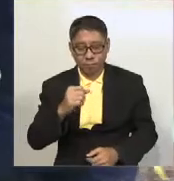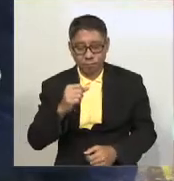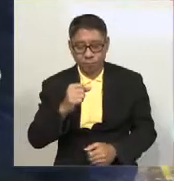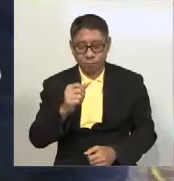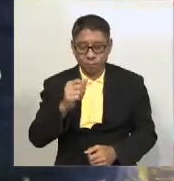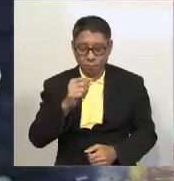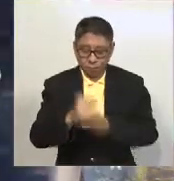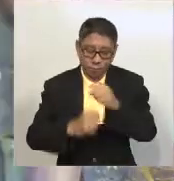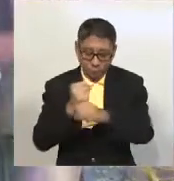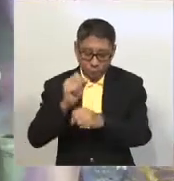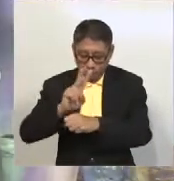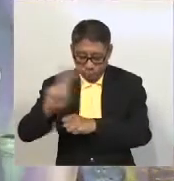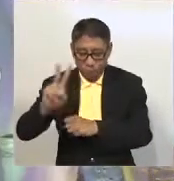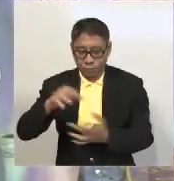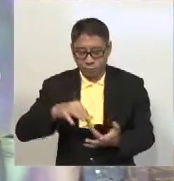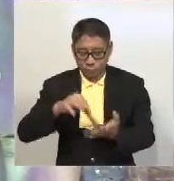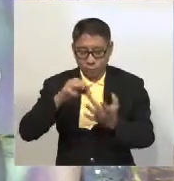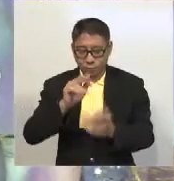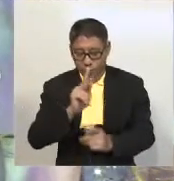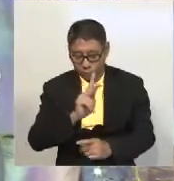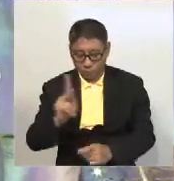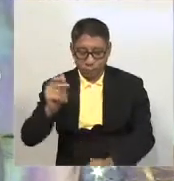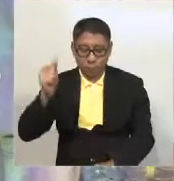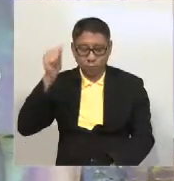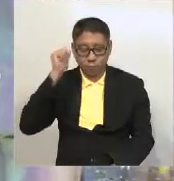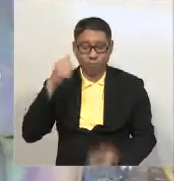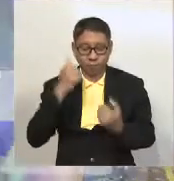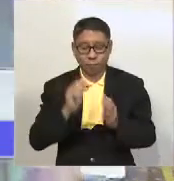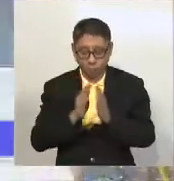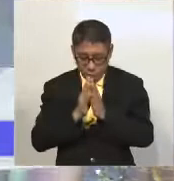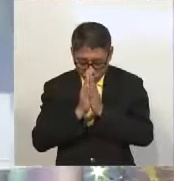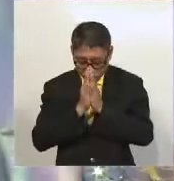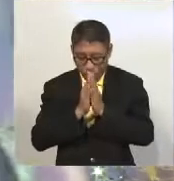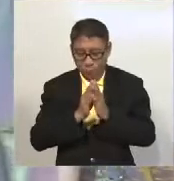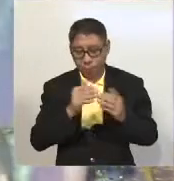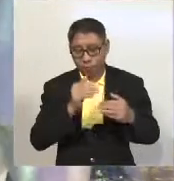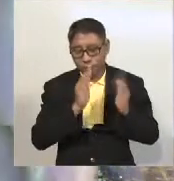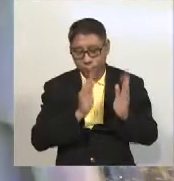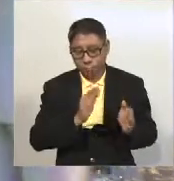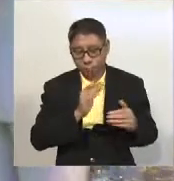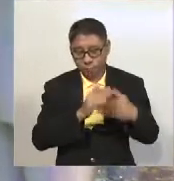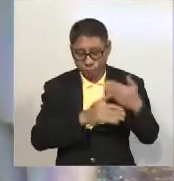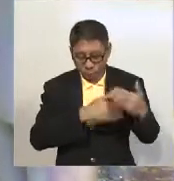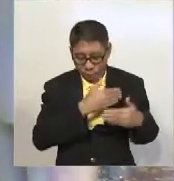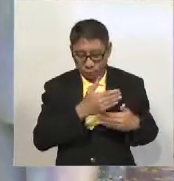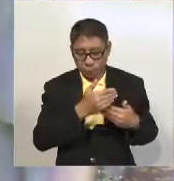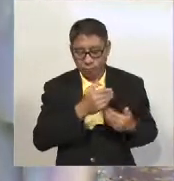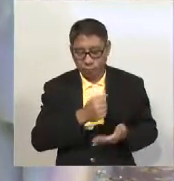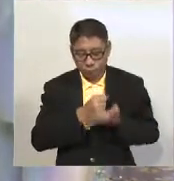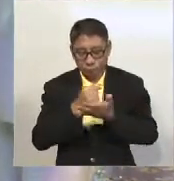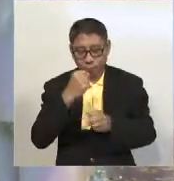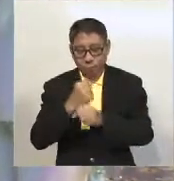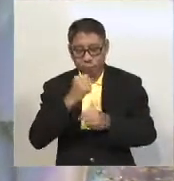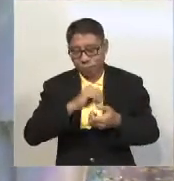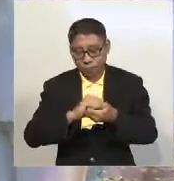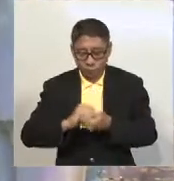2ซึ่งจะต้องพิเศษกว่าซีซั่นแรกแล้วก็กราบขอความกรุณาจากผู้ที่เป็นคนที่ทำงานร่วม